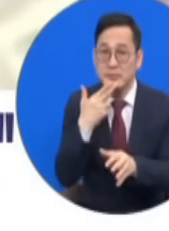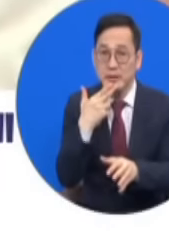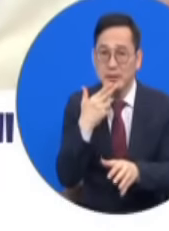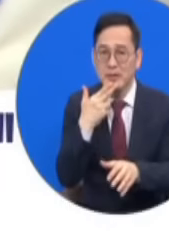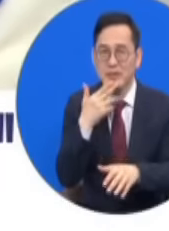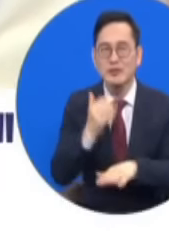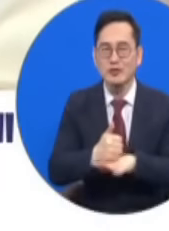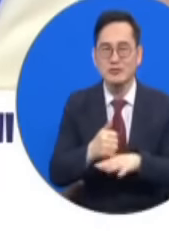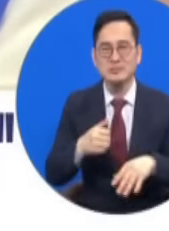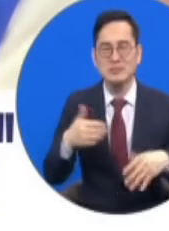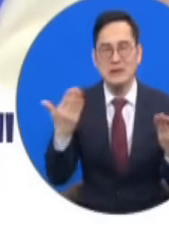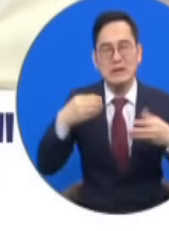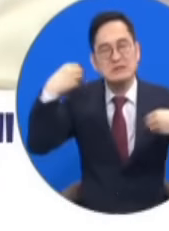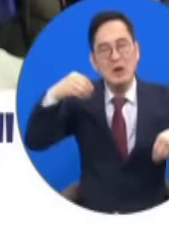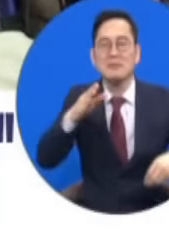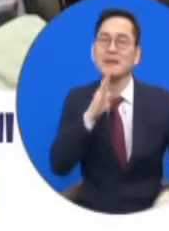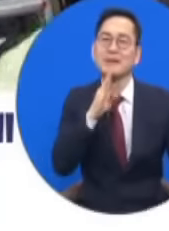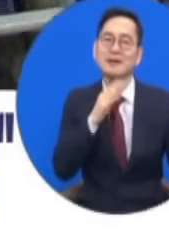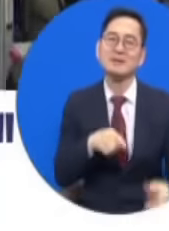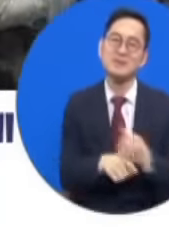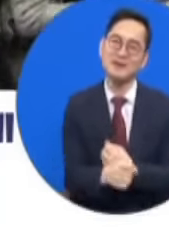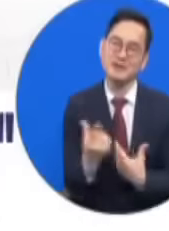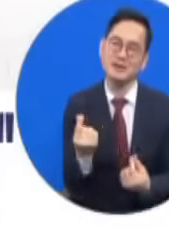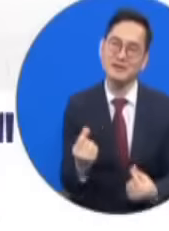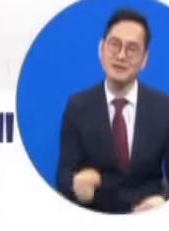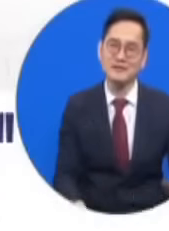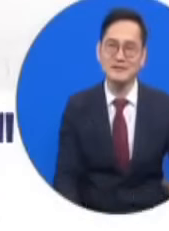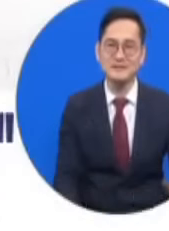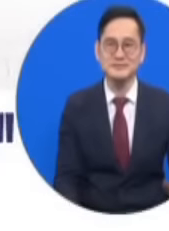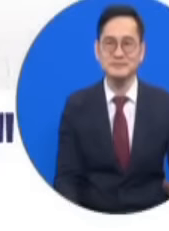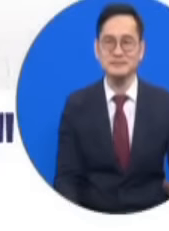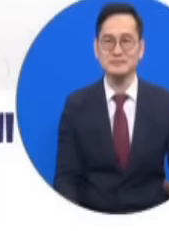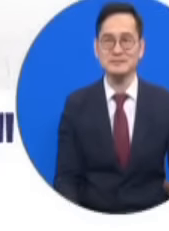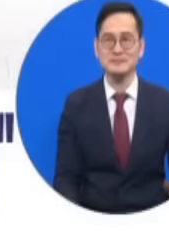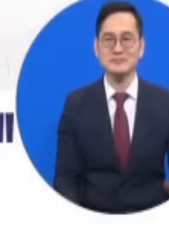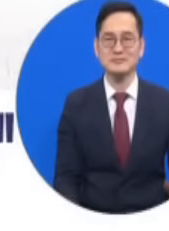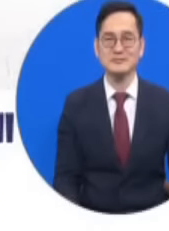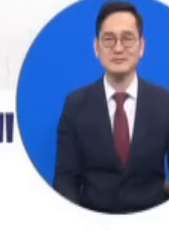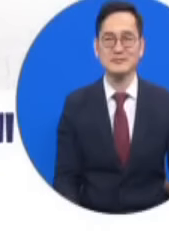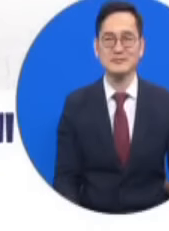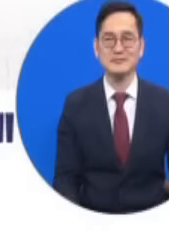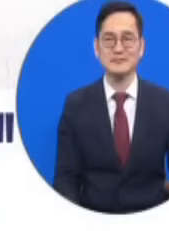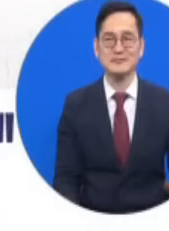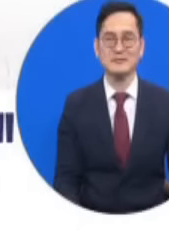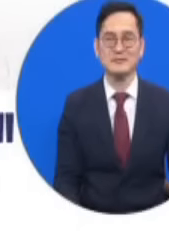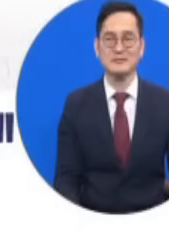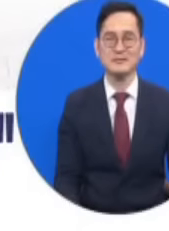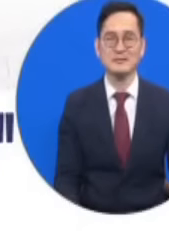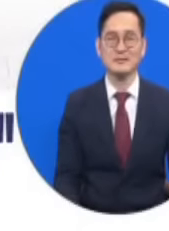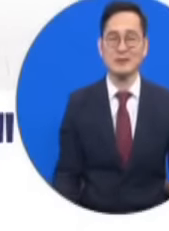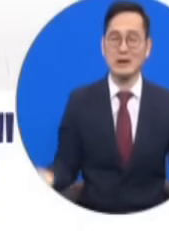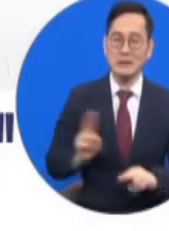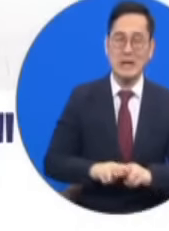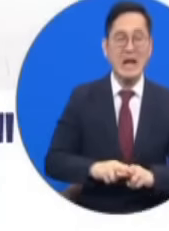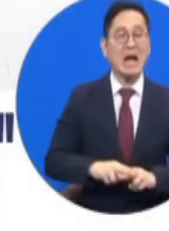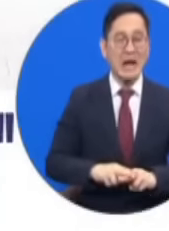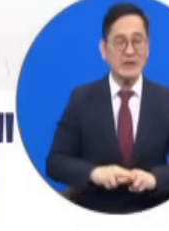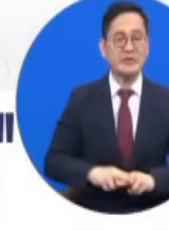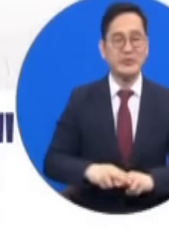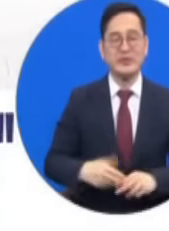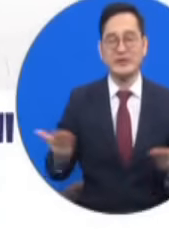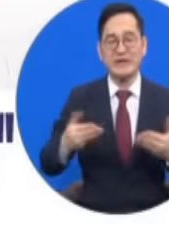정도면 왜냐하면 더 이상 변명할 게 없어요. 제3자를 핑계댈 수도 없고 혼자 들어오자마자 앉아가지고 한